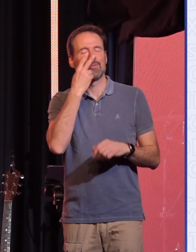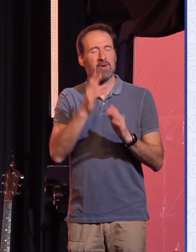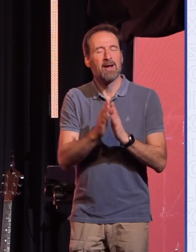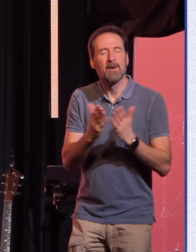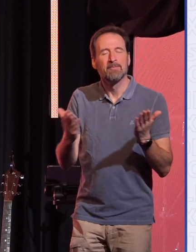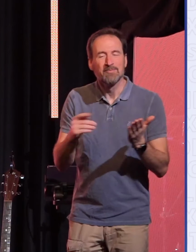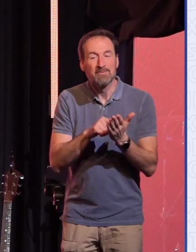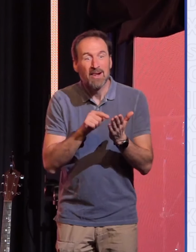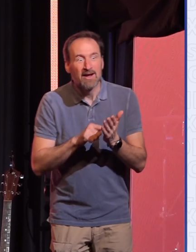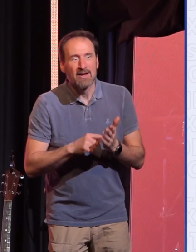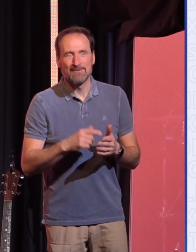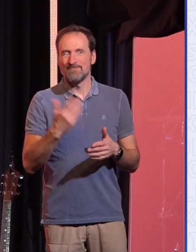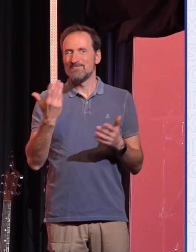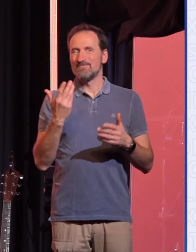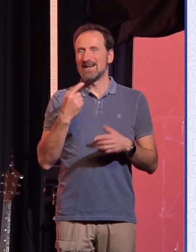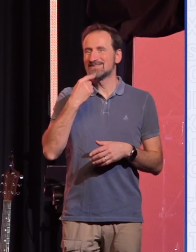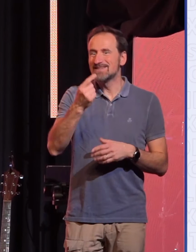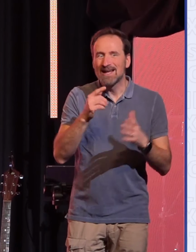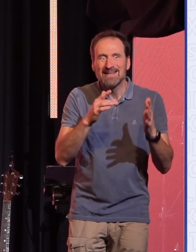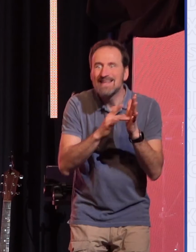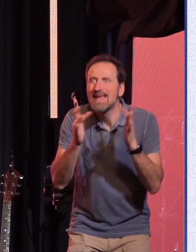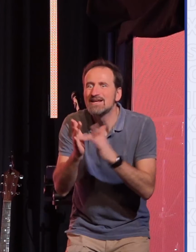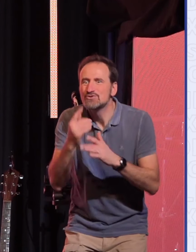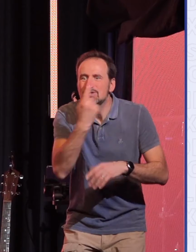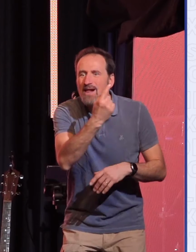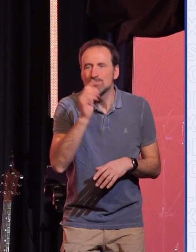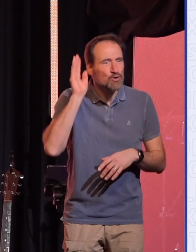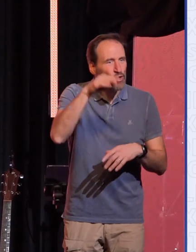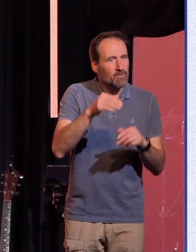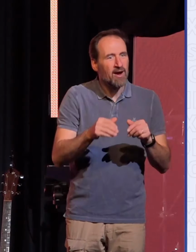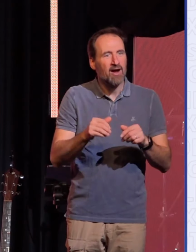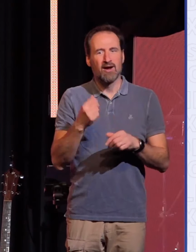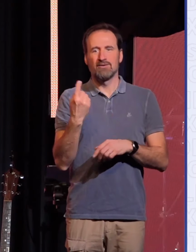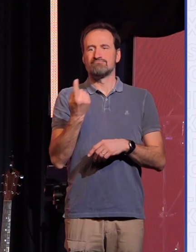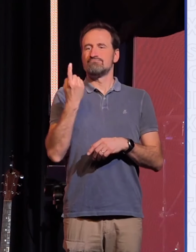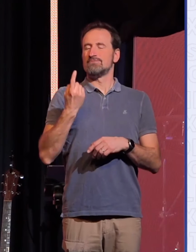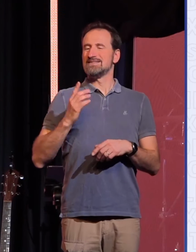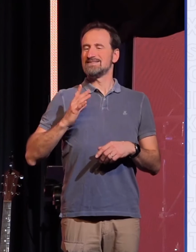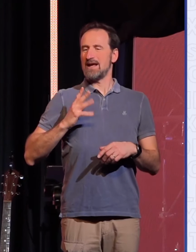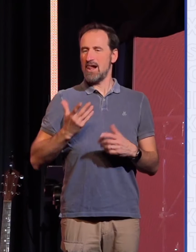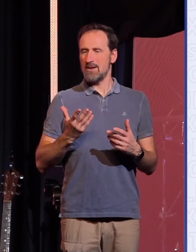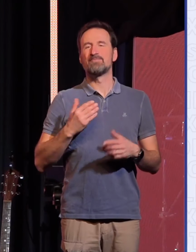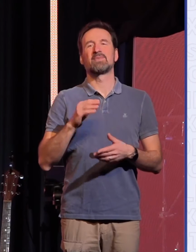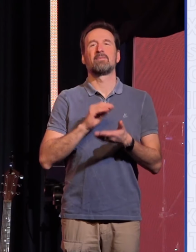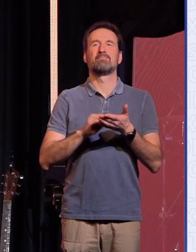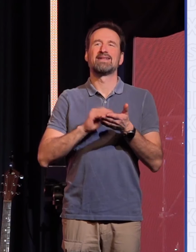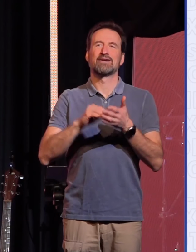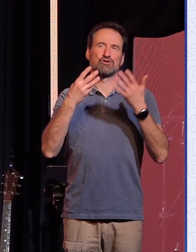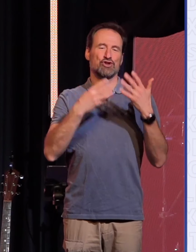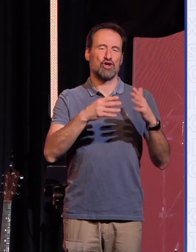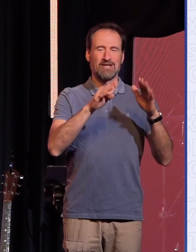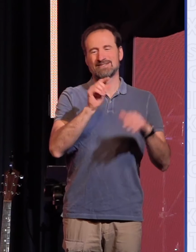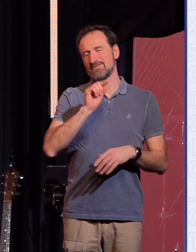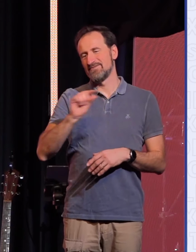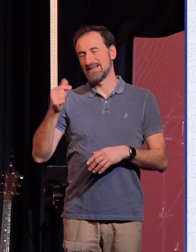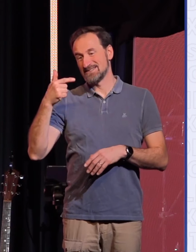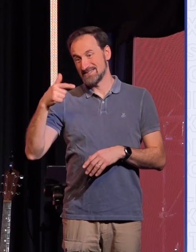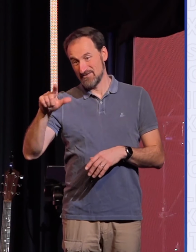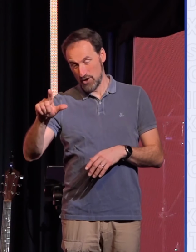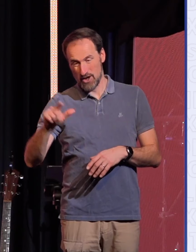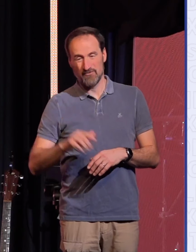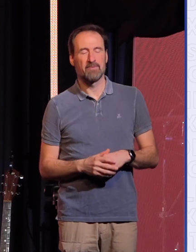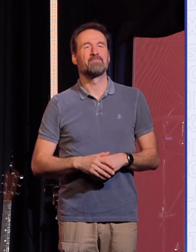Jesus anfangen. Matthäus 19, Vers 12, ich lese es aus der Hoffnung für alle. Manche sind von Geburt an zur